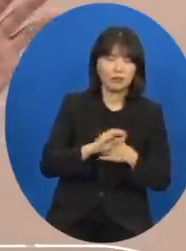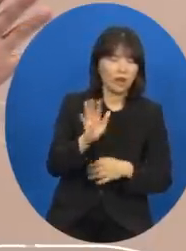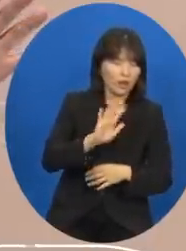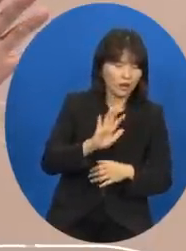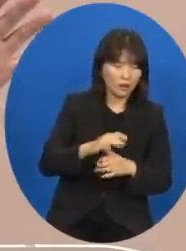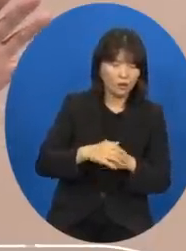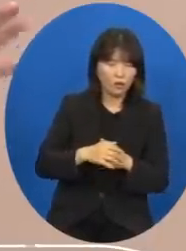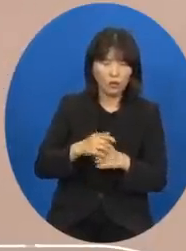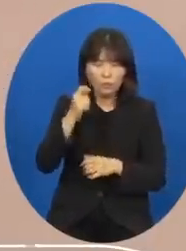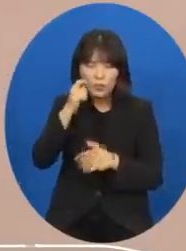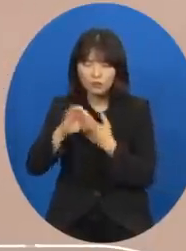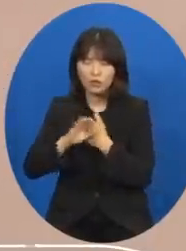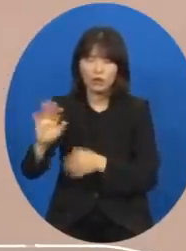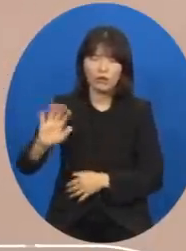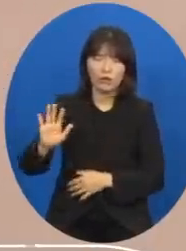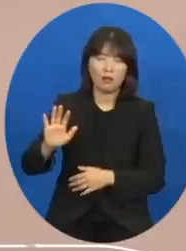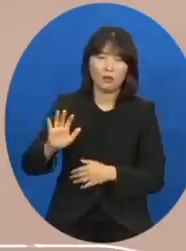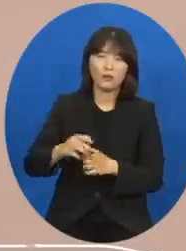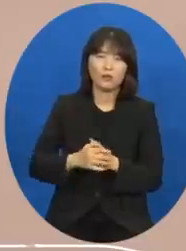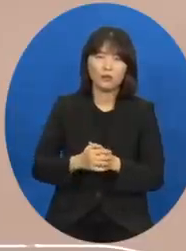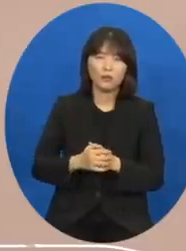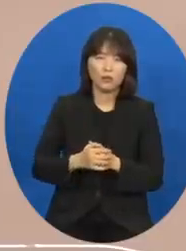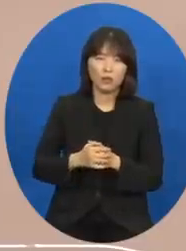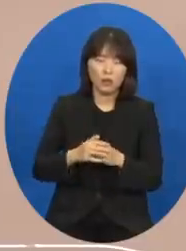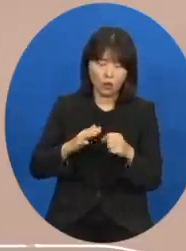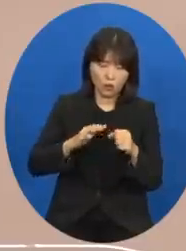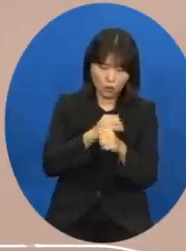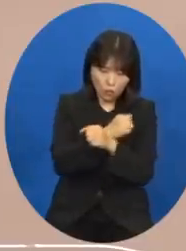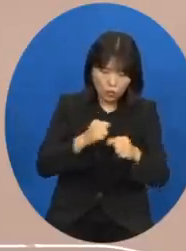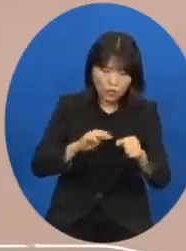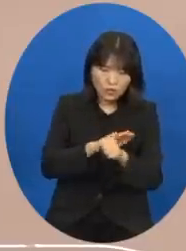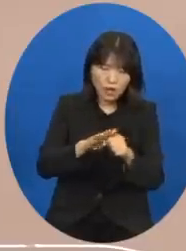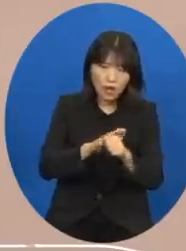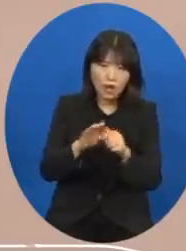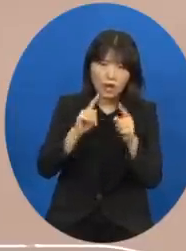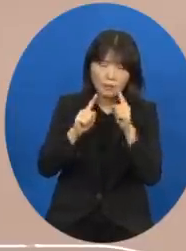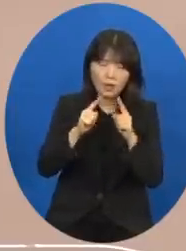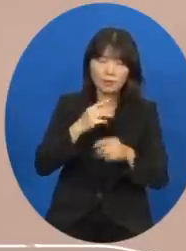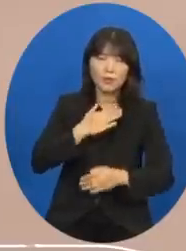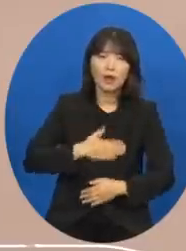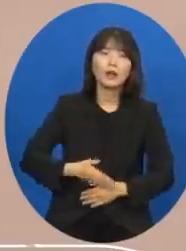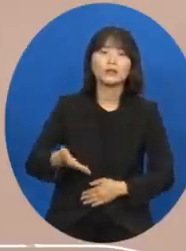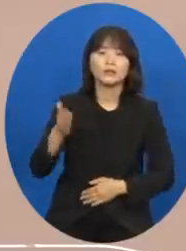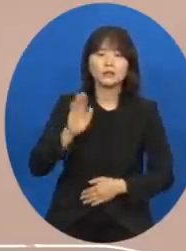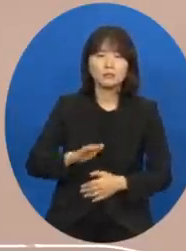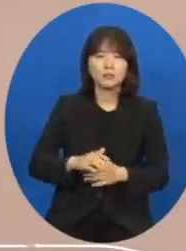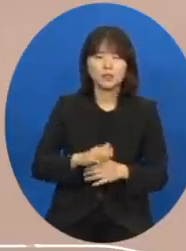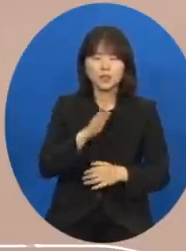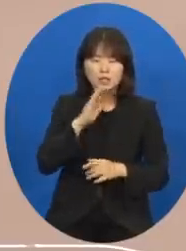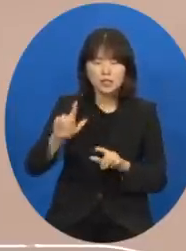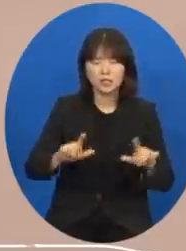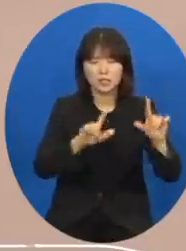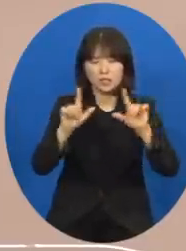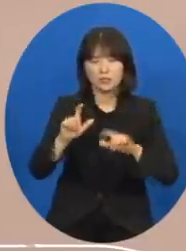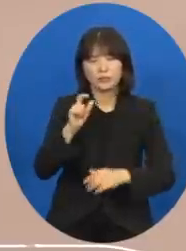하고 그래서 용서하라 사랑하라는 말씀을 알지만 살아내지를 않는